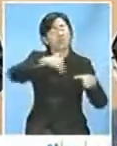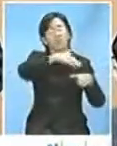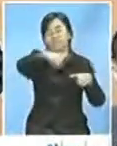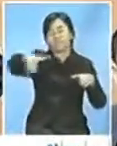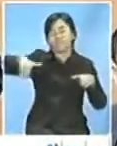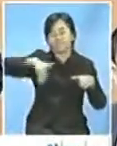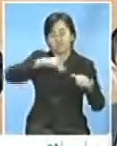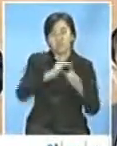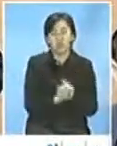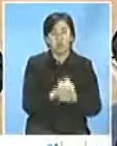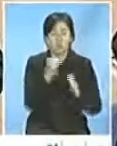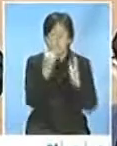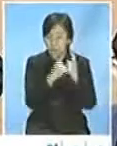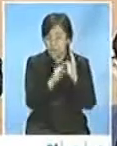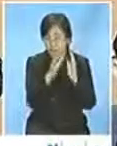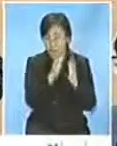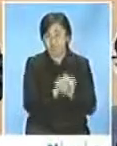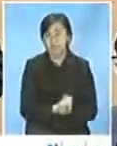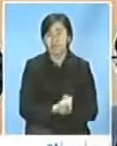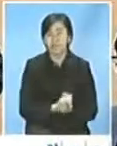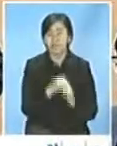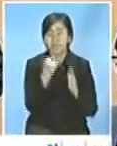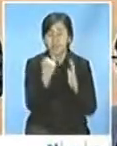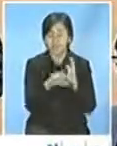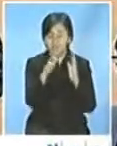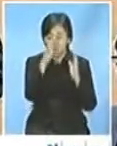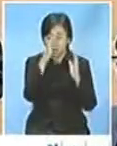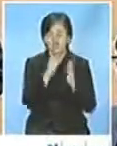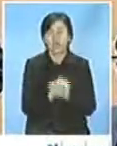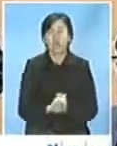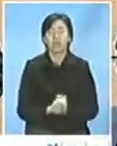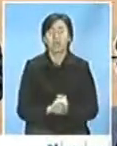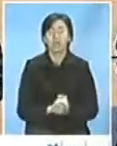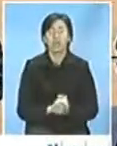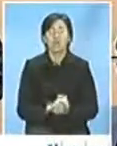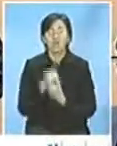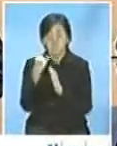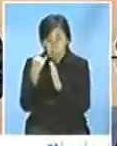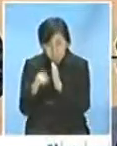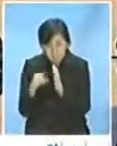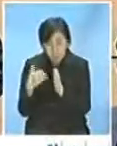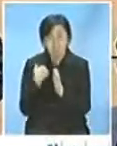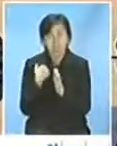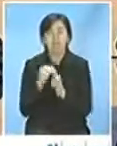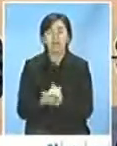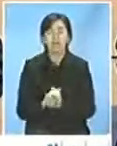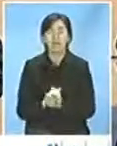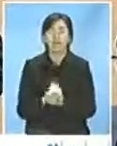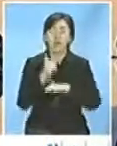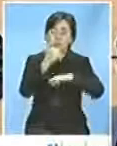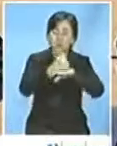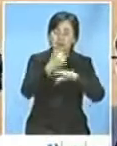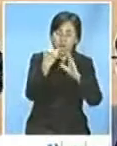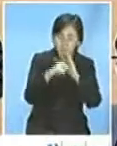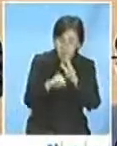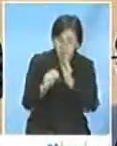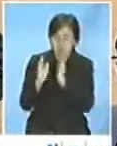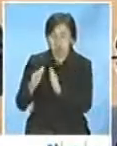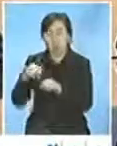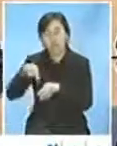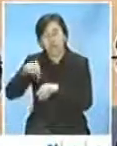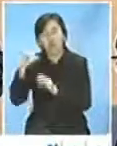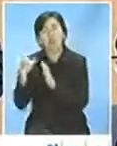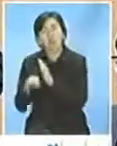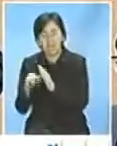แต่ถ้ามันไม่ผิดถ้าไม่ผิดก็ลดหลุดหมดแต่ถ้าเป็นความผิดนายก็ผิดลูกน้องก็ผิด